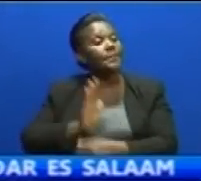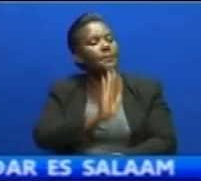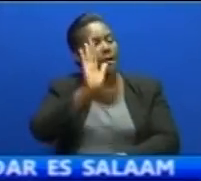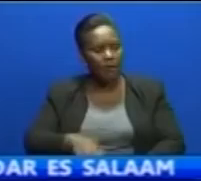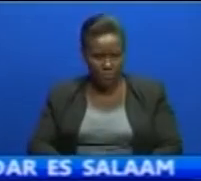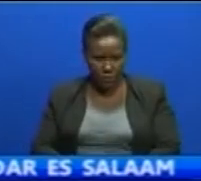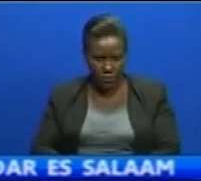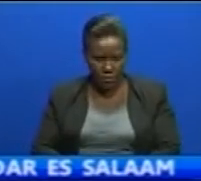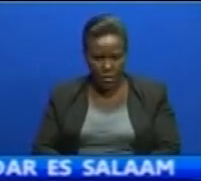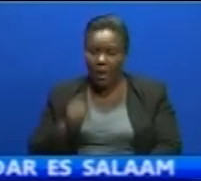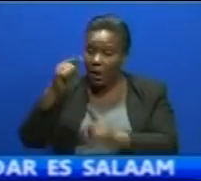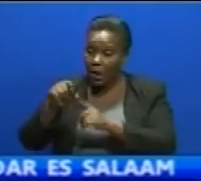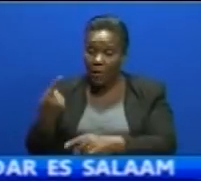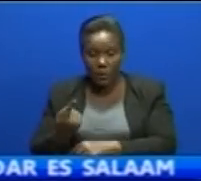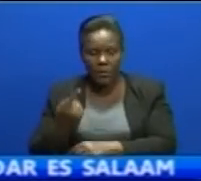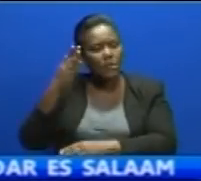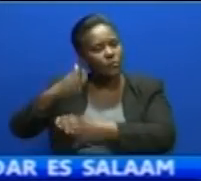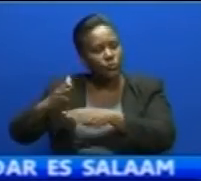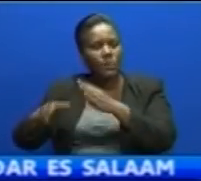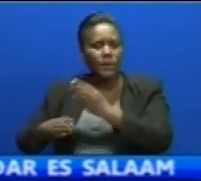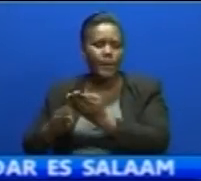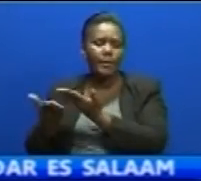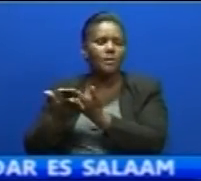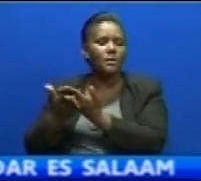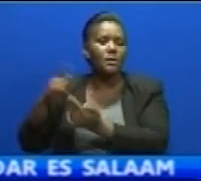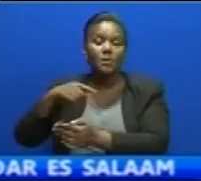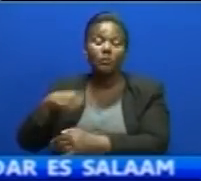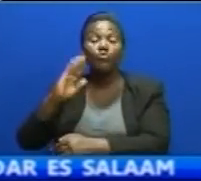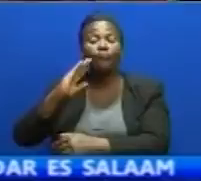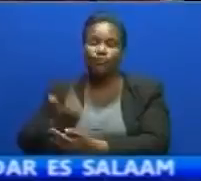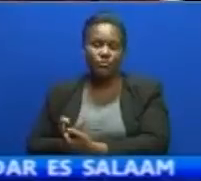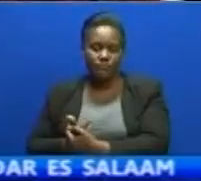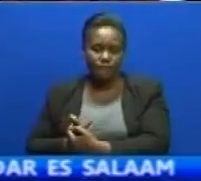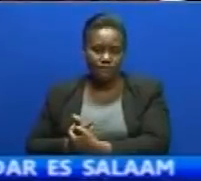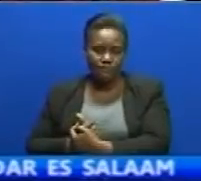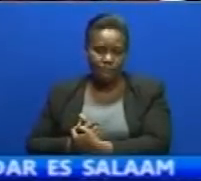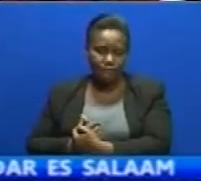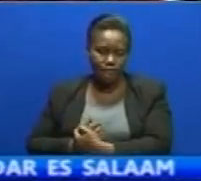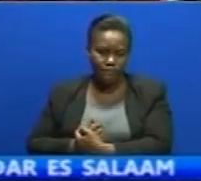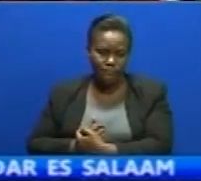Warundi kujenga nchi yetu. Hiyo ni kitu cha muhimu kwa sisi Warundi.